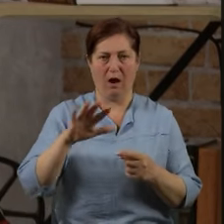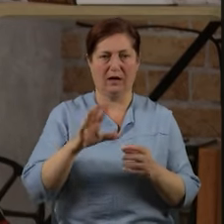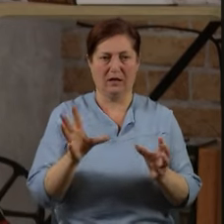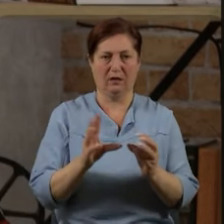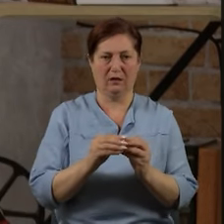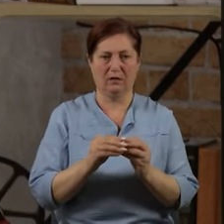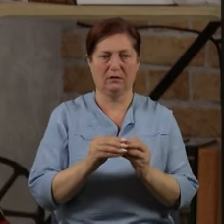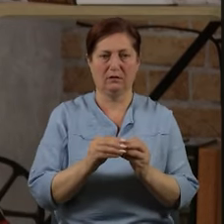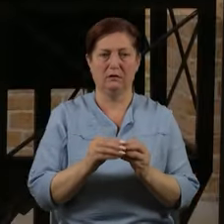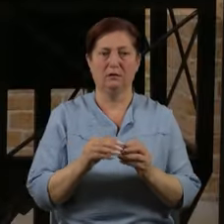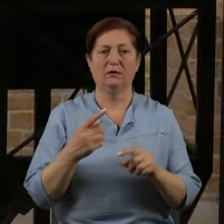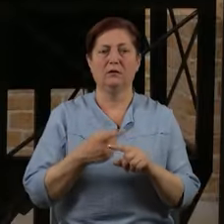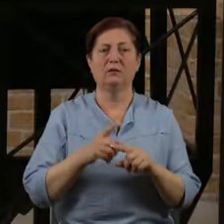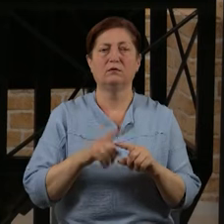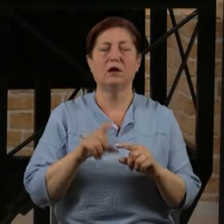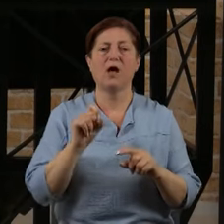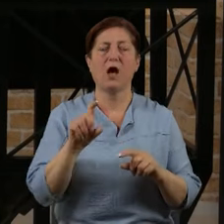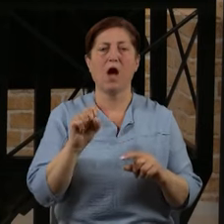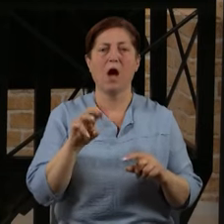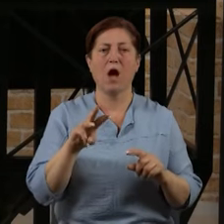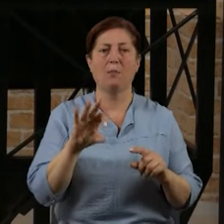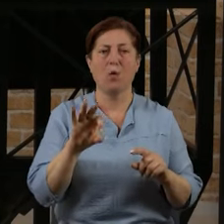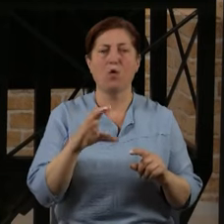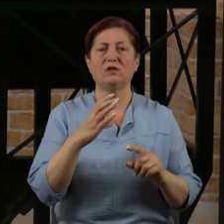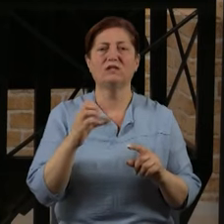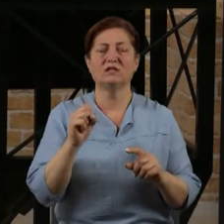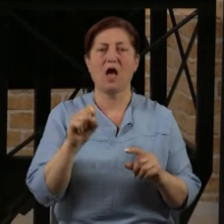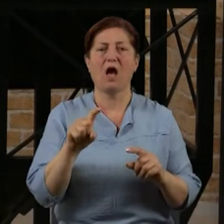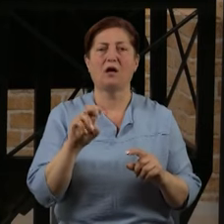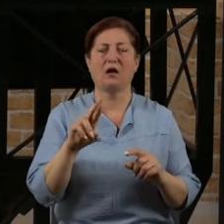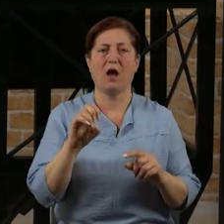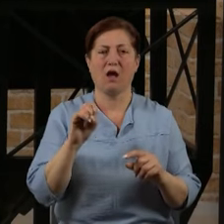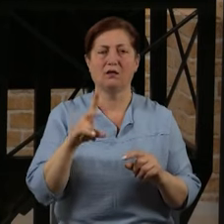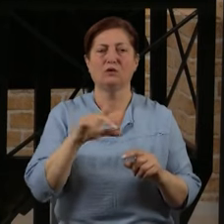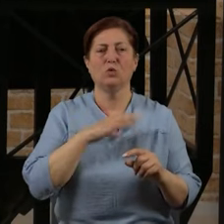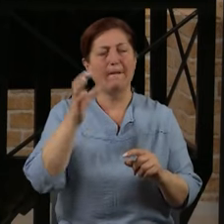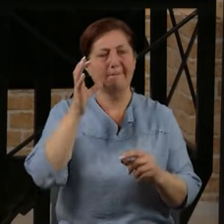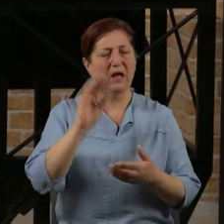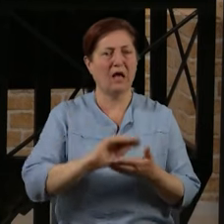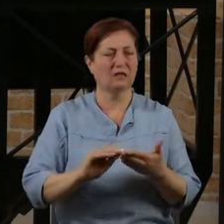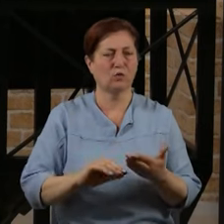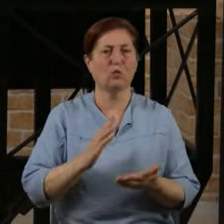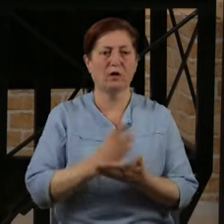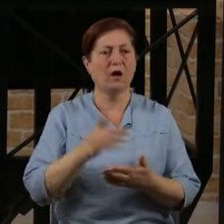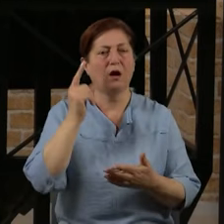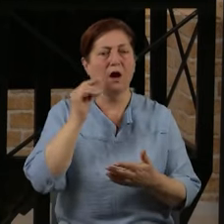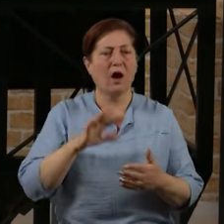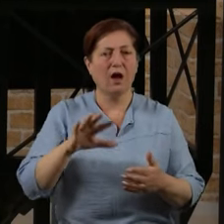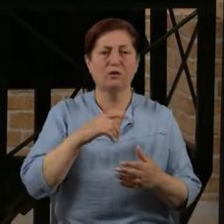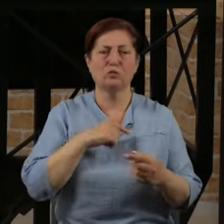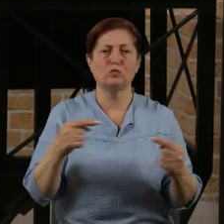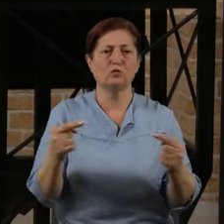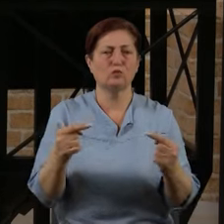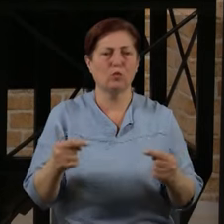հետագայում Համոսահյանի մի շատ տպավորիչ բանաստեղծությունը կա, չէ՞, էլի մորը նվիրված հայրենիքի զուգահեռի